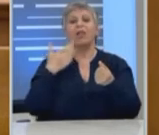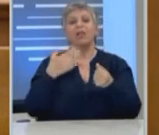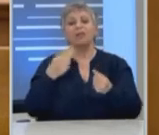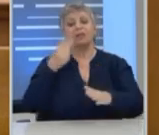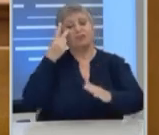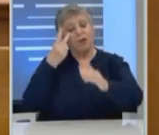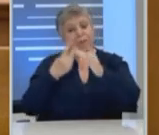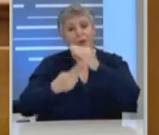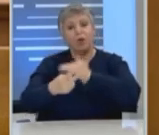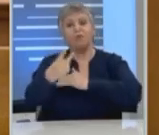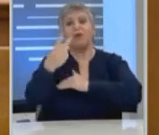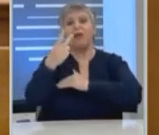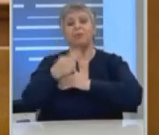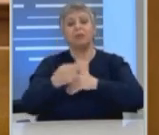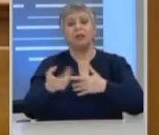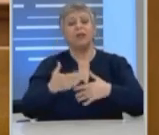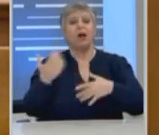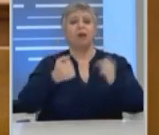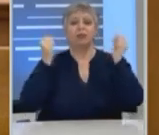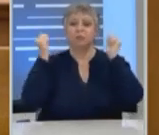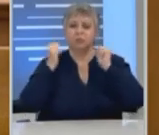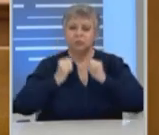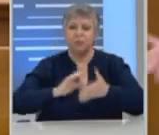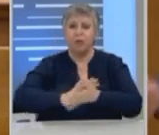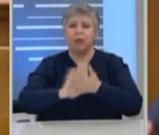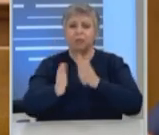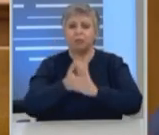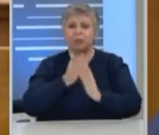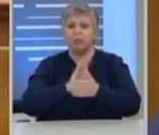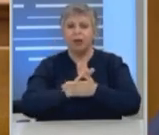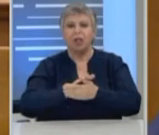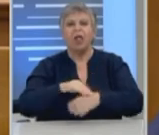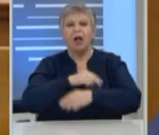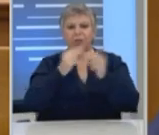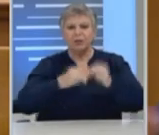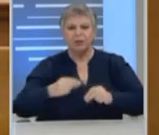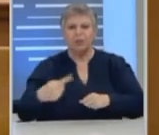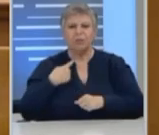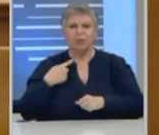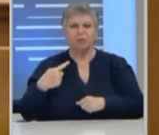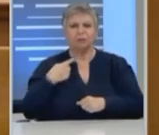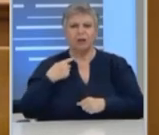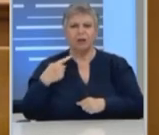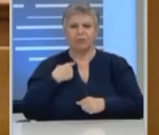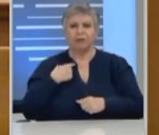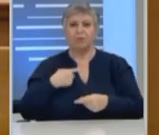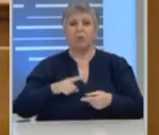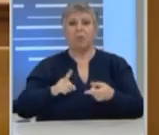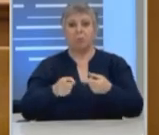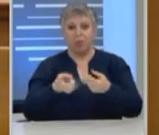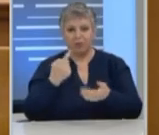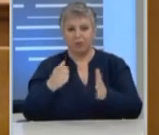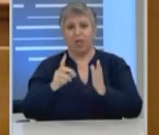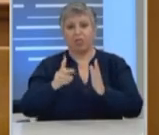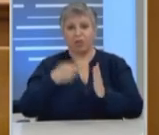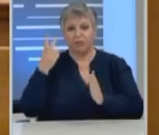που διαρκώς προφητεύει την καταστροφή και συνεχώς διαψεύδεται. Διότι μια η καταστροφή, δυο η καταστροφή, τρεις